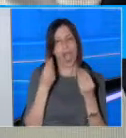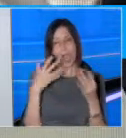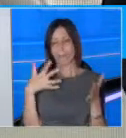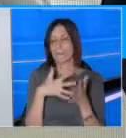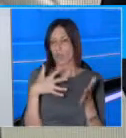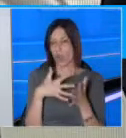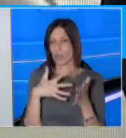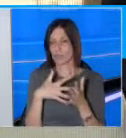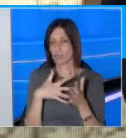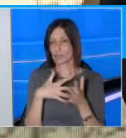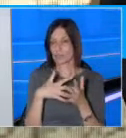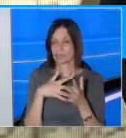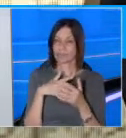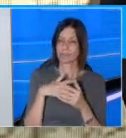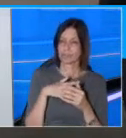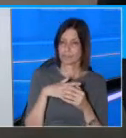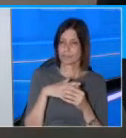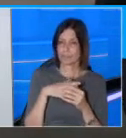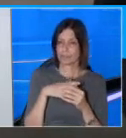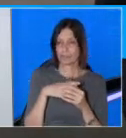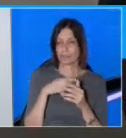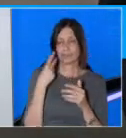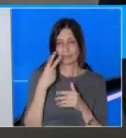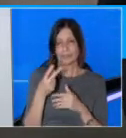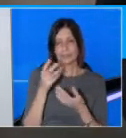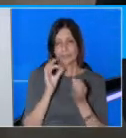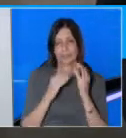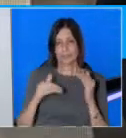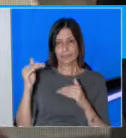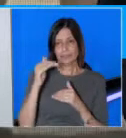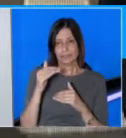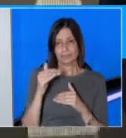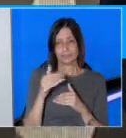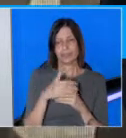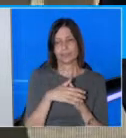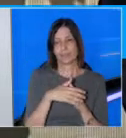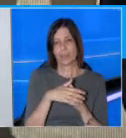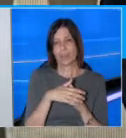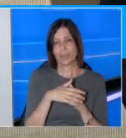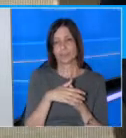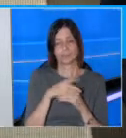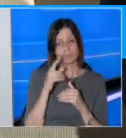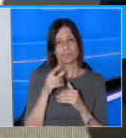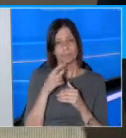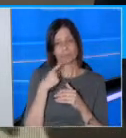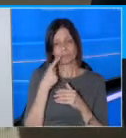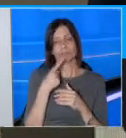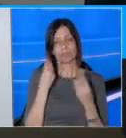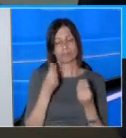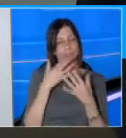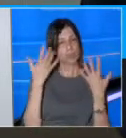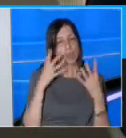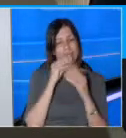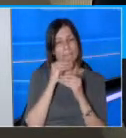ביקורת. תראה, בבג"ץ מניח כאן מסד לביקורת מאוד מאוד ברורה, כן, העובדה שהוא מתעסק